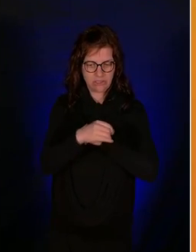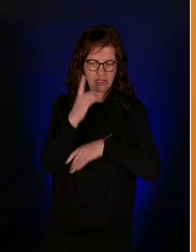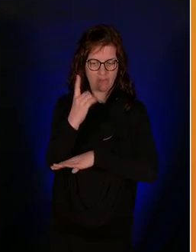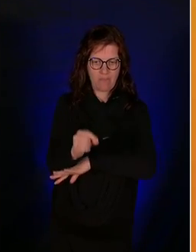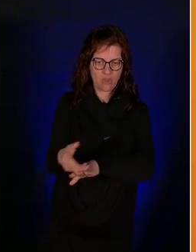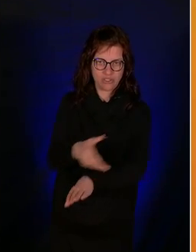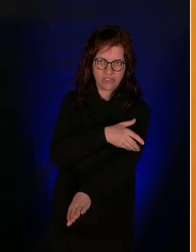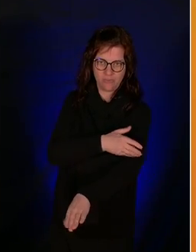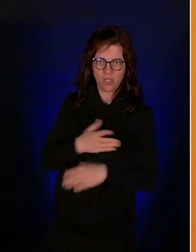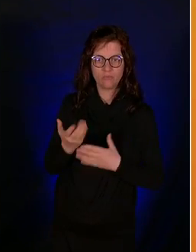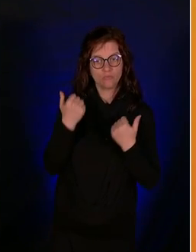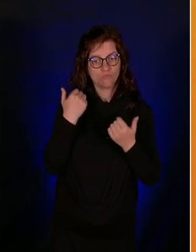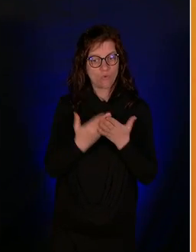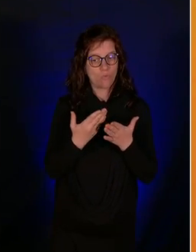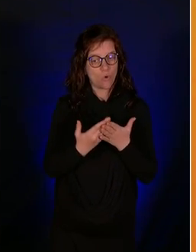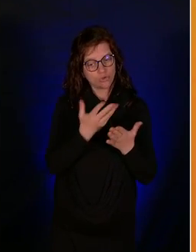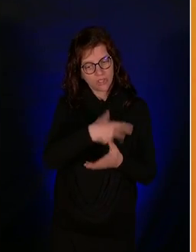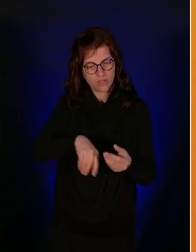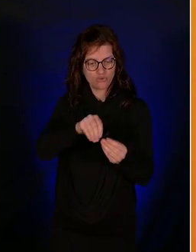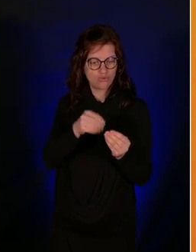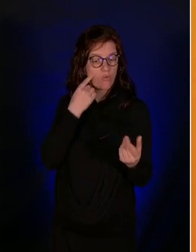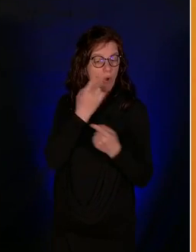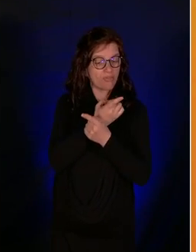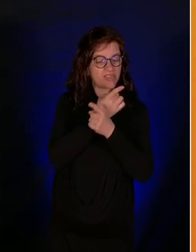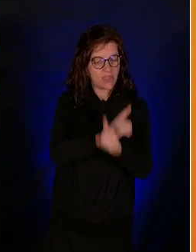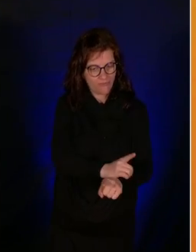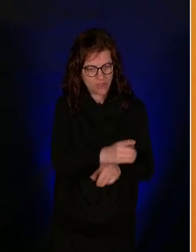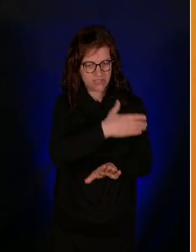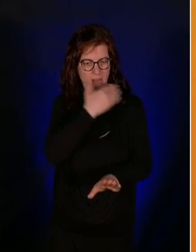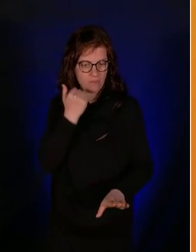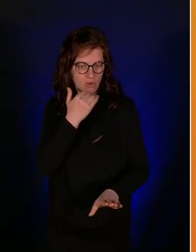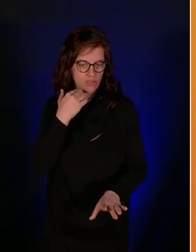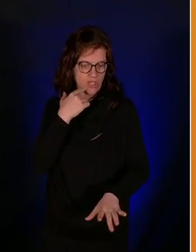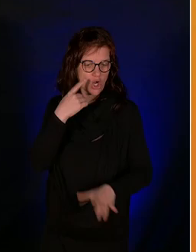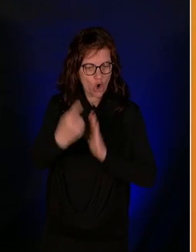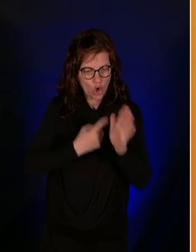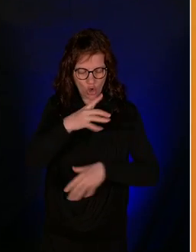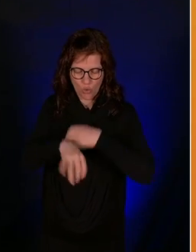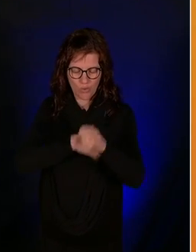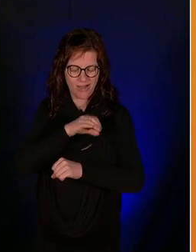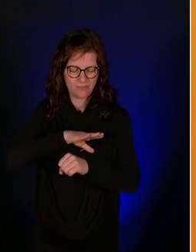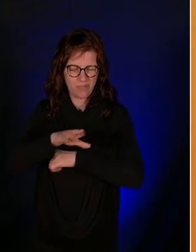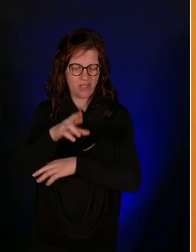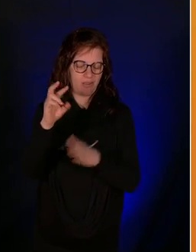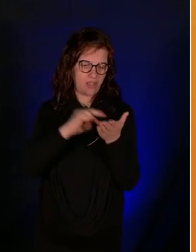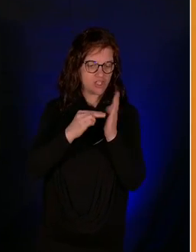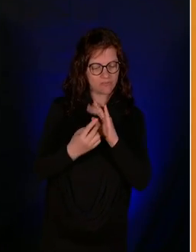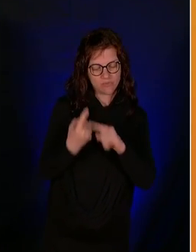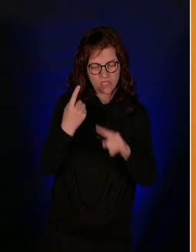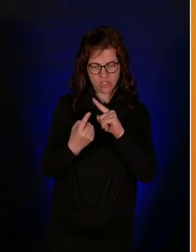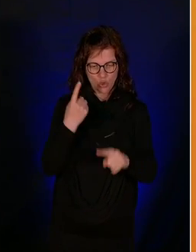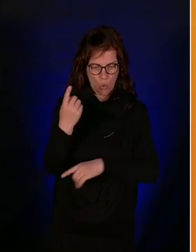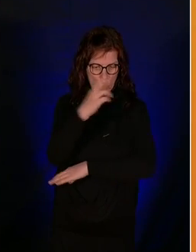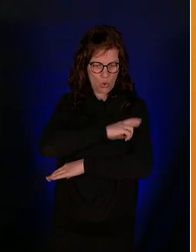de rajouter « Pour la défense, l'amélioration et la reconquête des régimes spéciaux de retraite ». La défense des